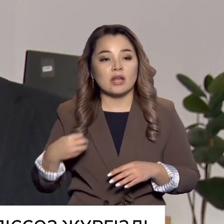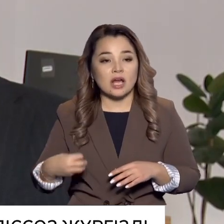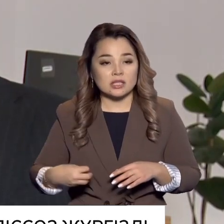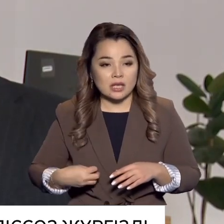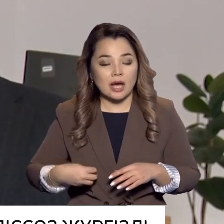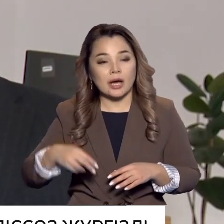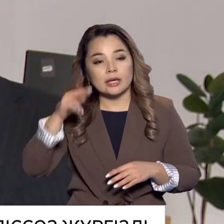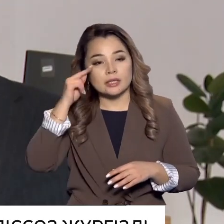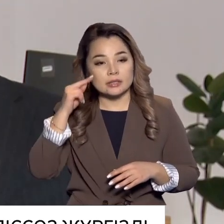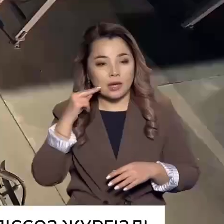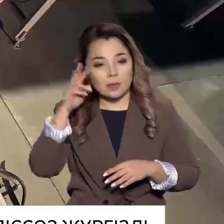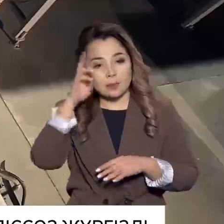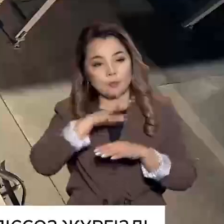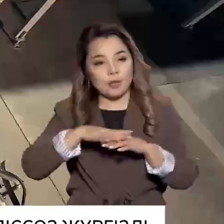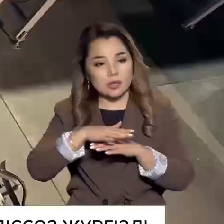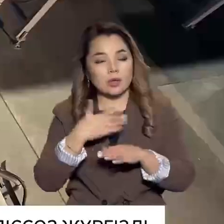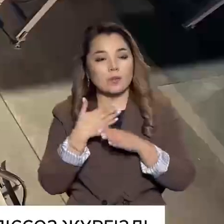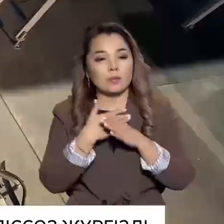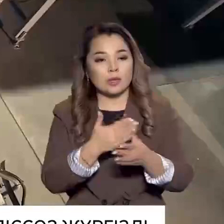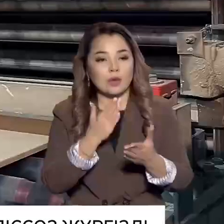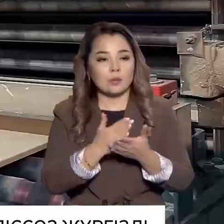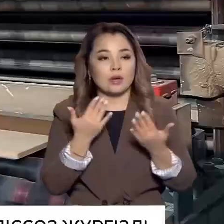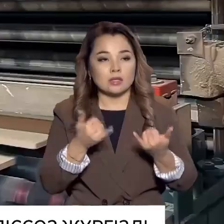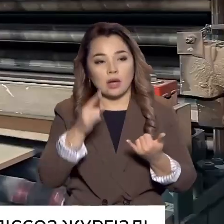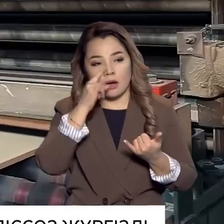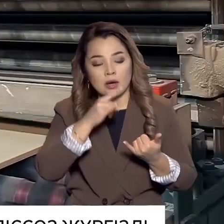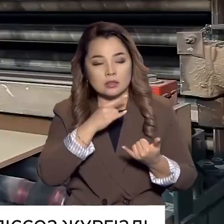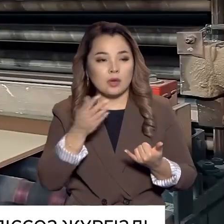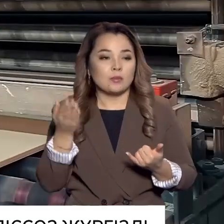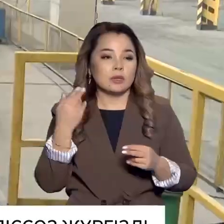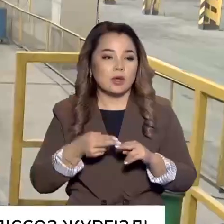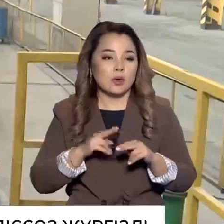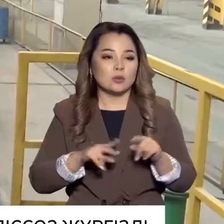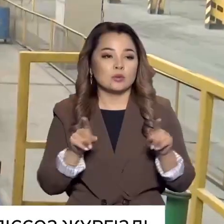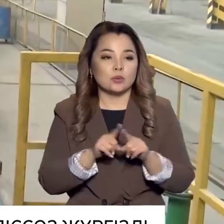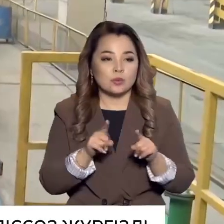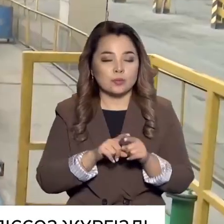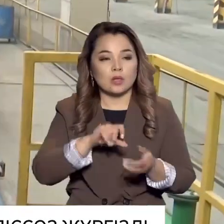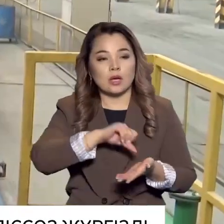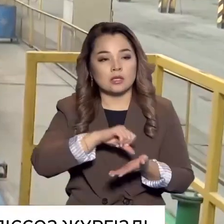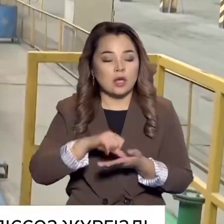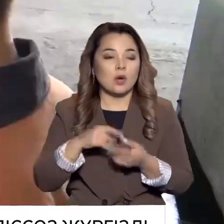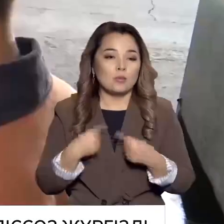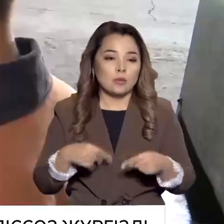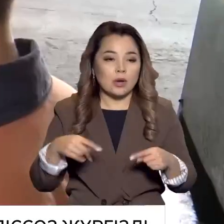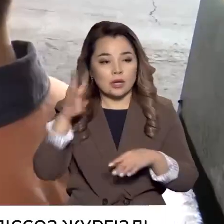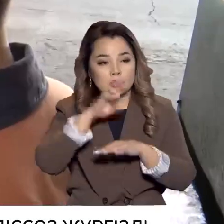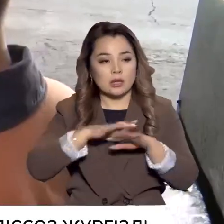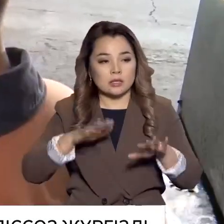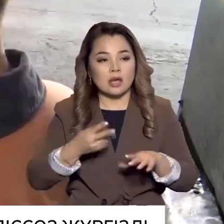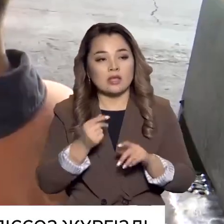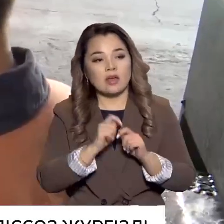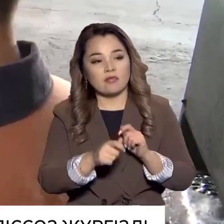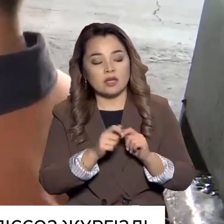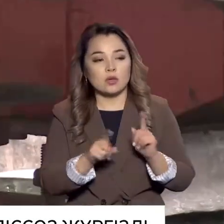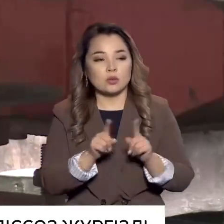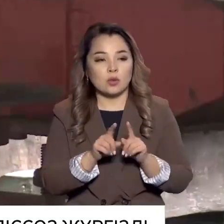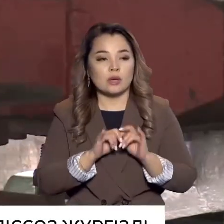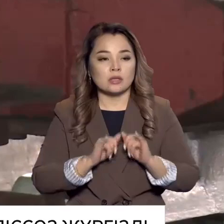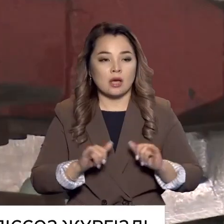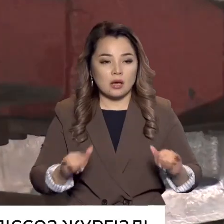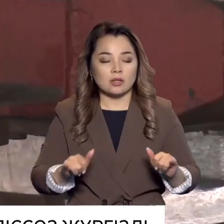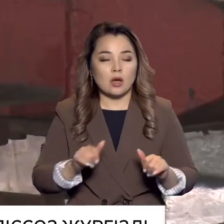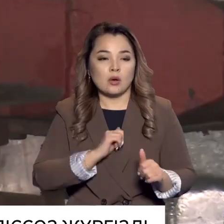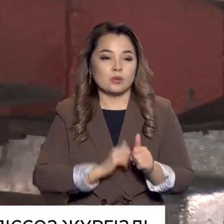Франция және Қытай мемлекеттері. Қазіргі таңда Қазақстан бұрынғы посткеңестік қана емес, әлемнің басқа да елдері арасында инвестициялық тартымдылығы